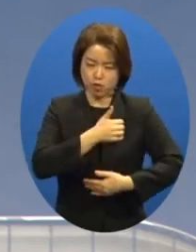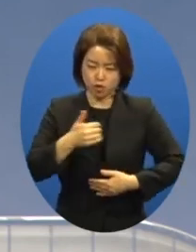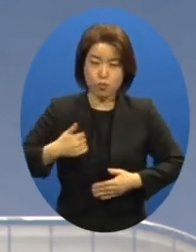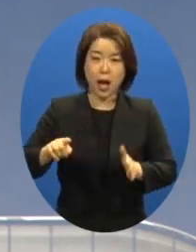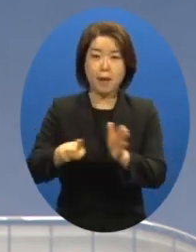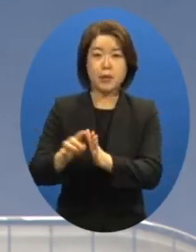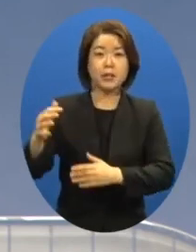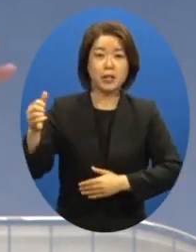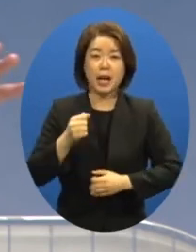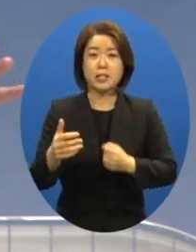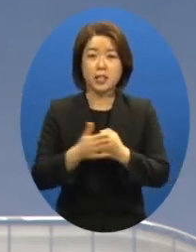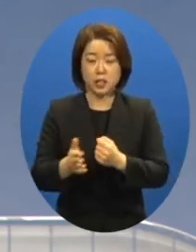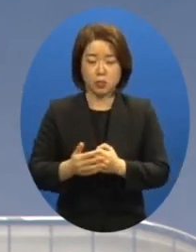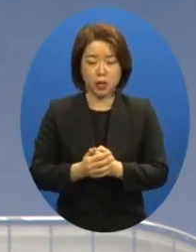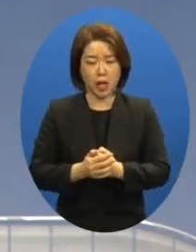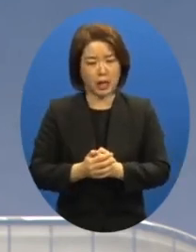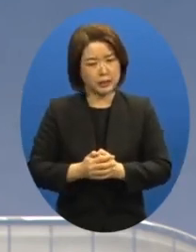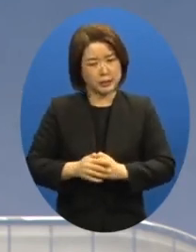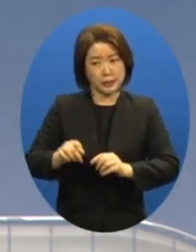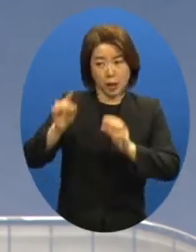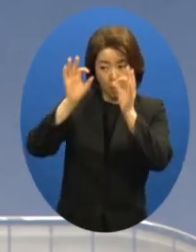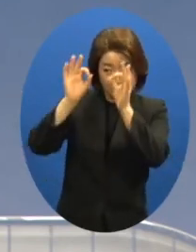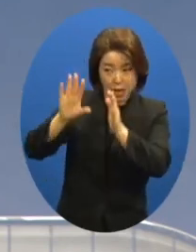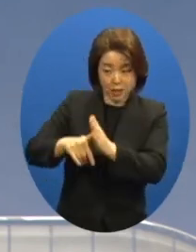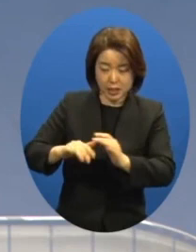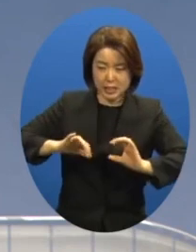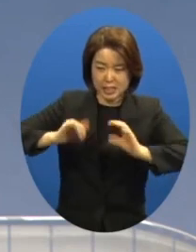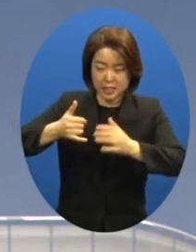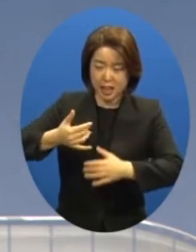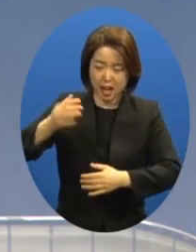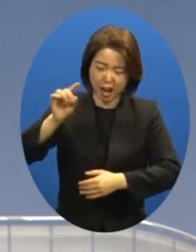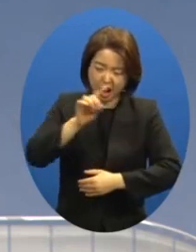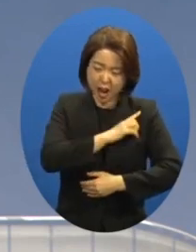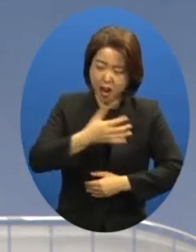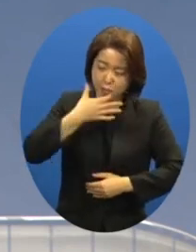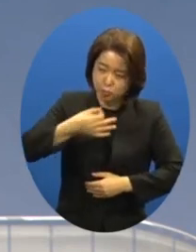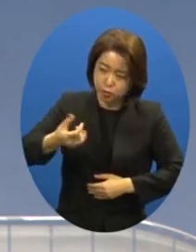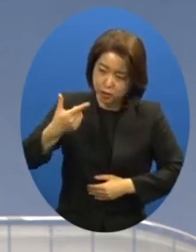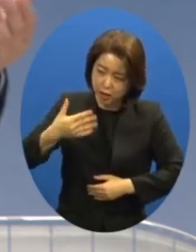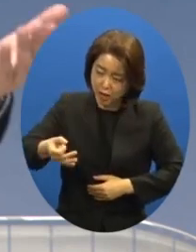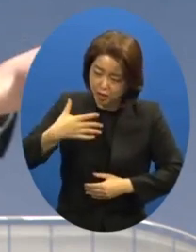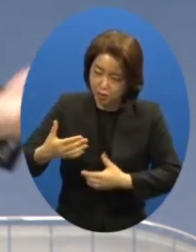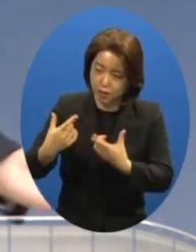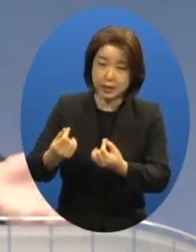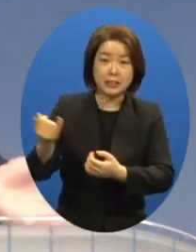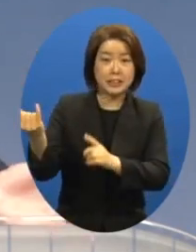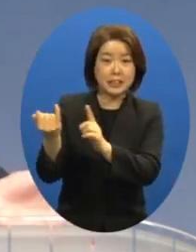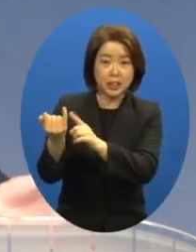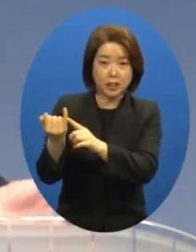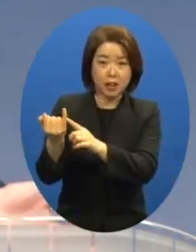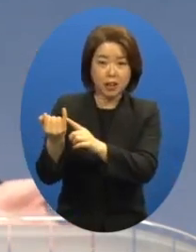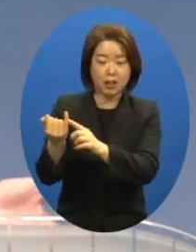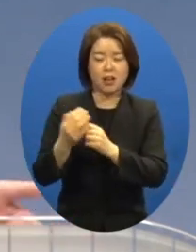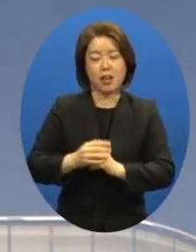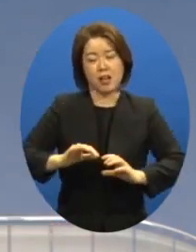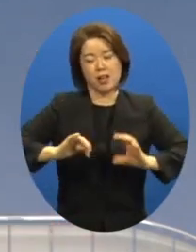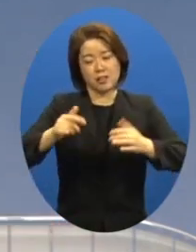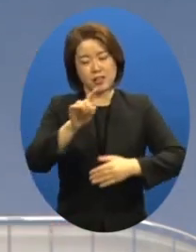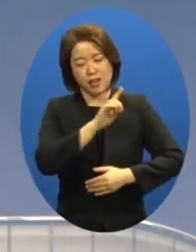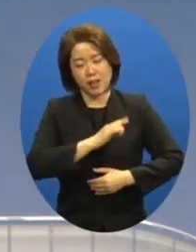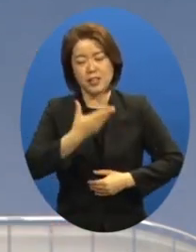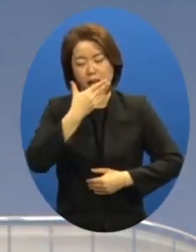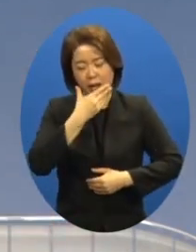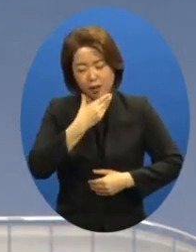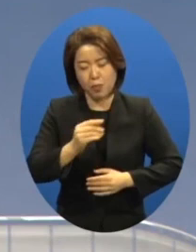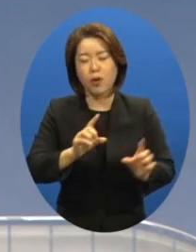세상에서 가장 불행할 수밖에 없는 꼭 같은 그 여인이 세상에서 가장 행복한 삶을 살고